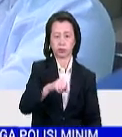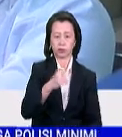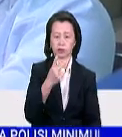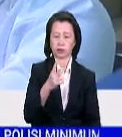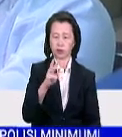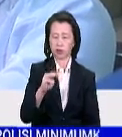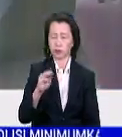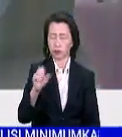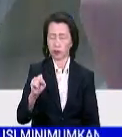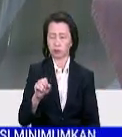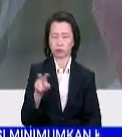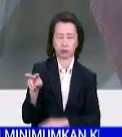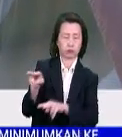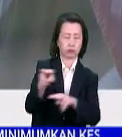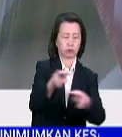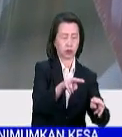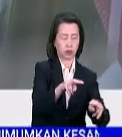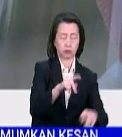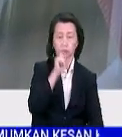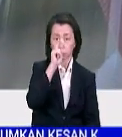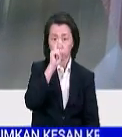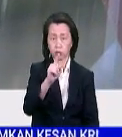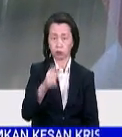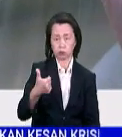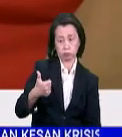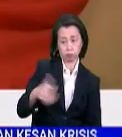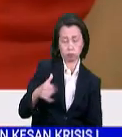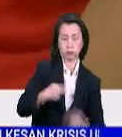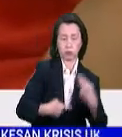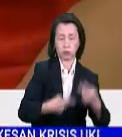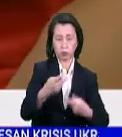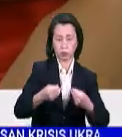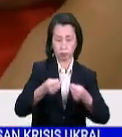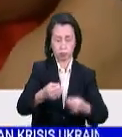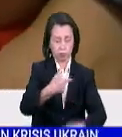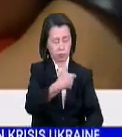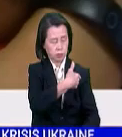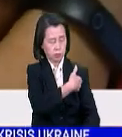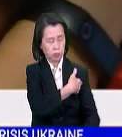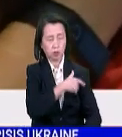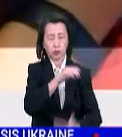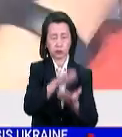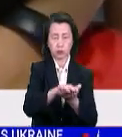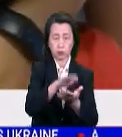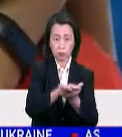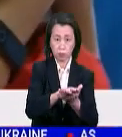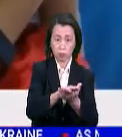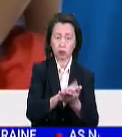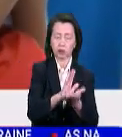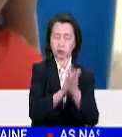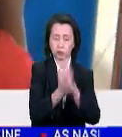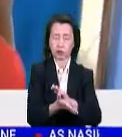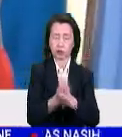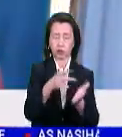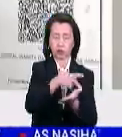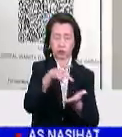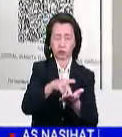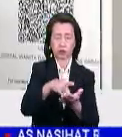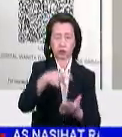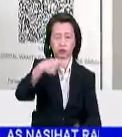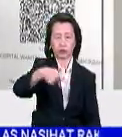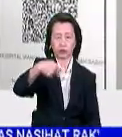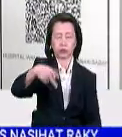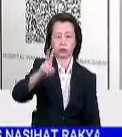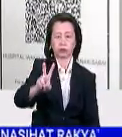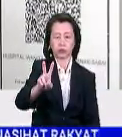JNS akan memantau dan memastikan keberkesanan proses pemberian vaksin di sekolah-sekolah yang dijadikan pusat PV